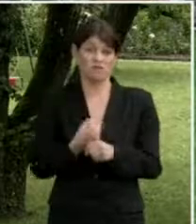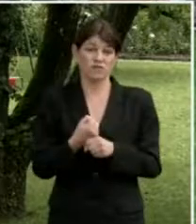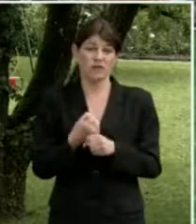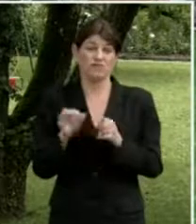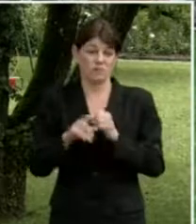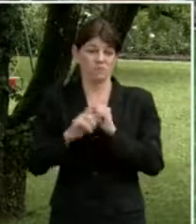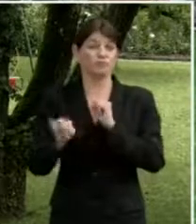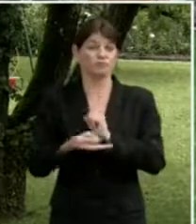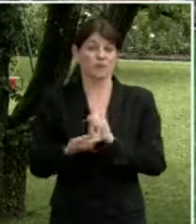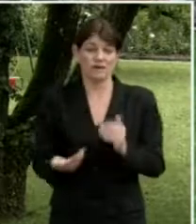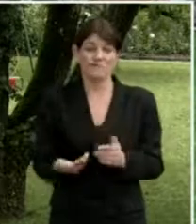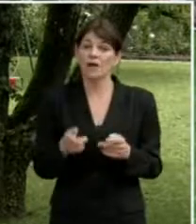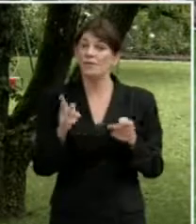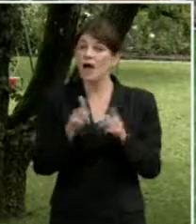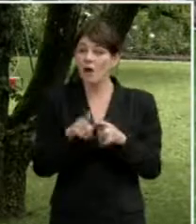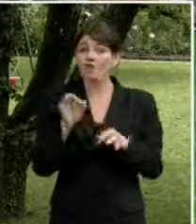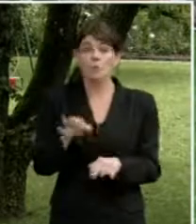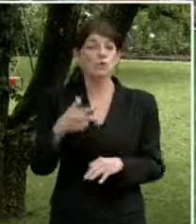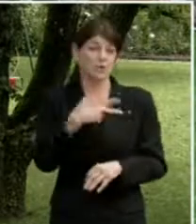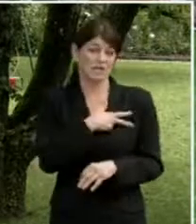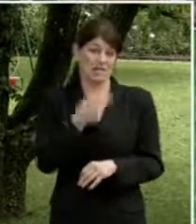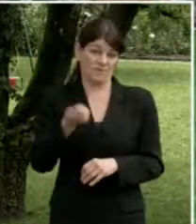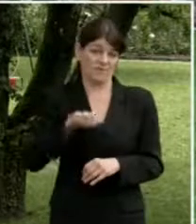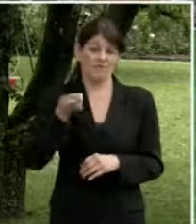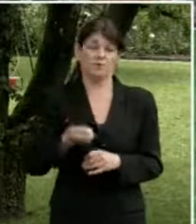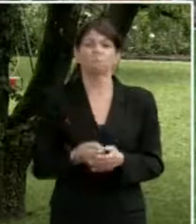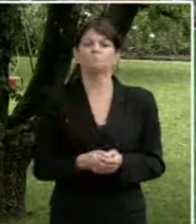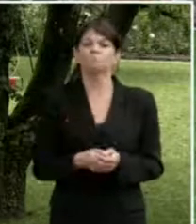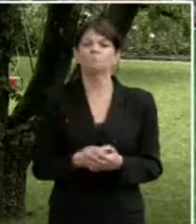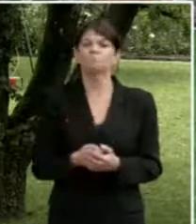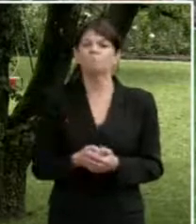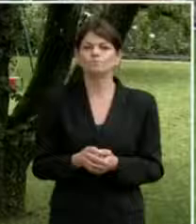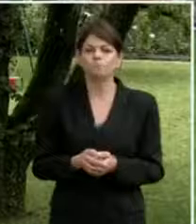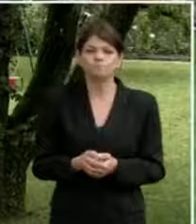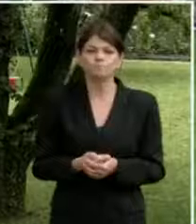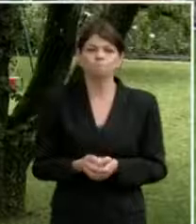und unsere Sozialversicherungen.